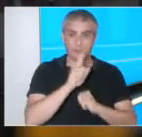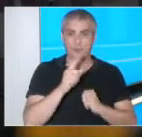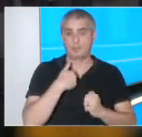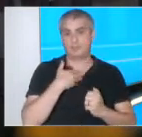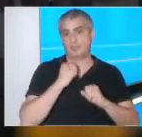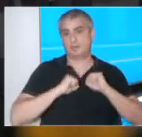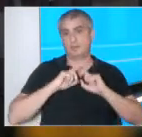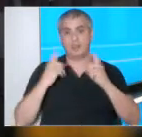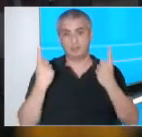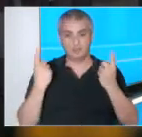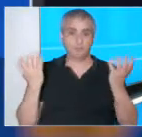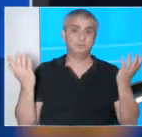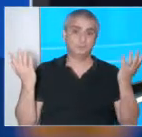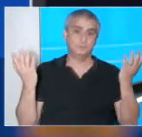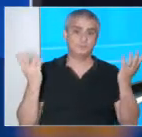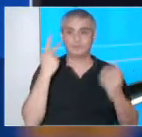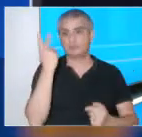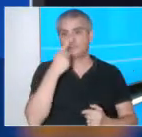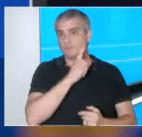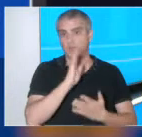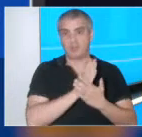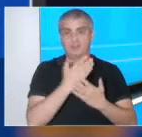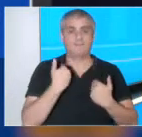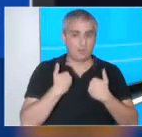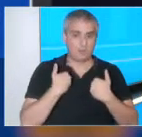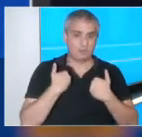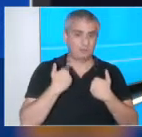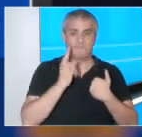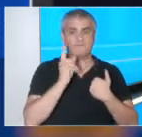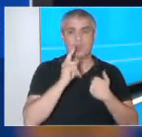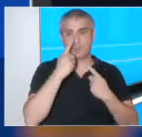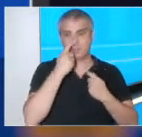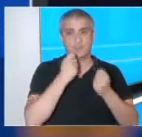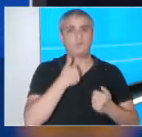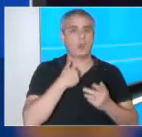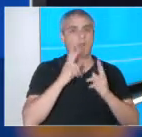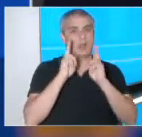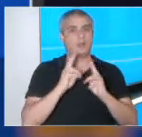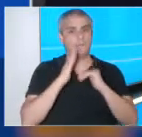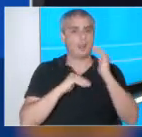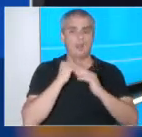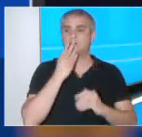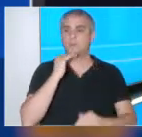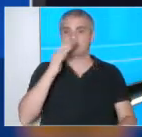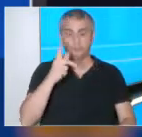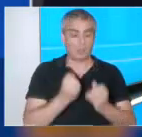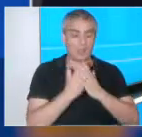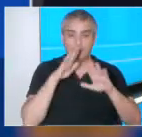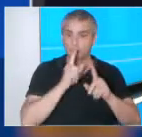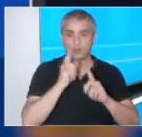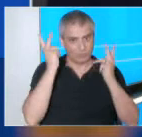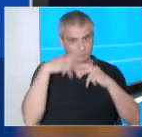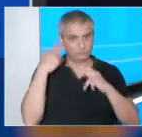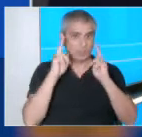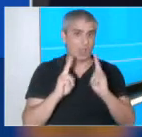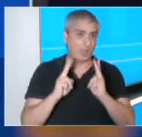הייתי נוהג אחרת, אז כמובן הם לא יקבעו לי ולא יכפו על ההקפאה ביהודה ושומרון. בהקמת הממשלה הזאת לא סוכם